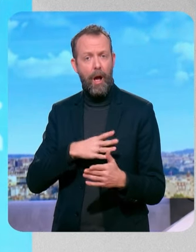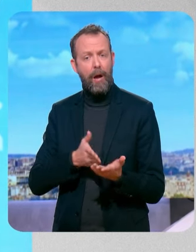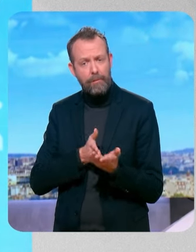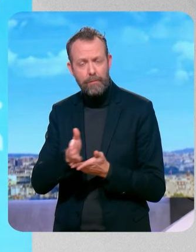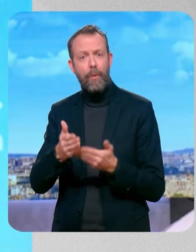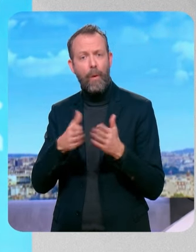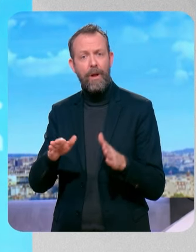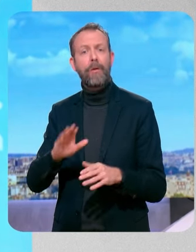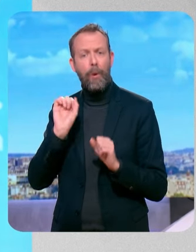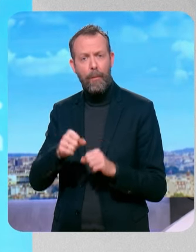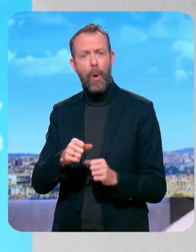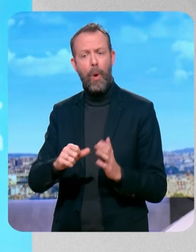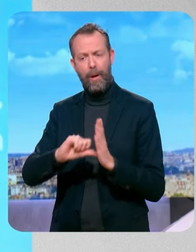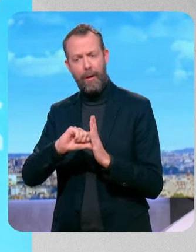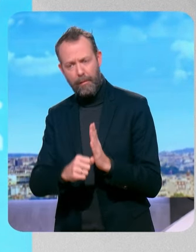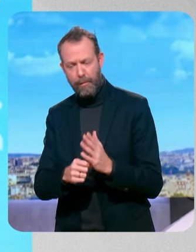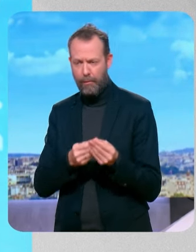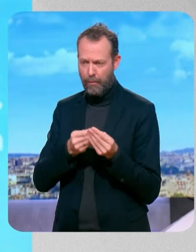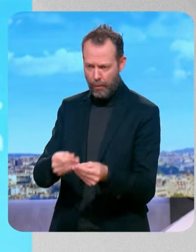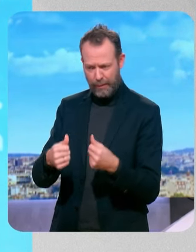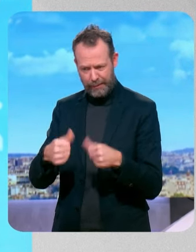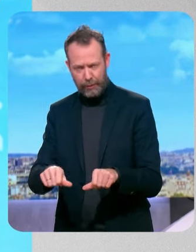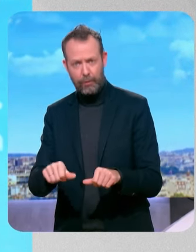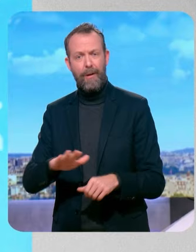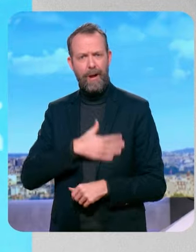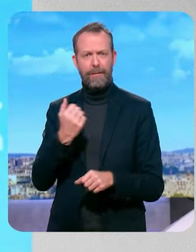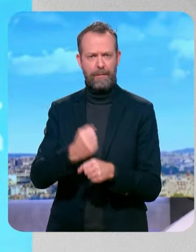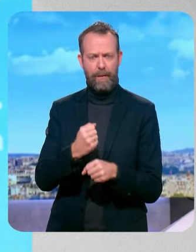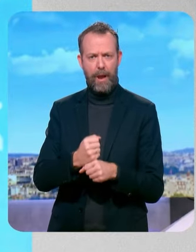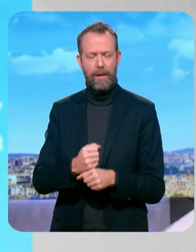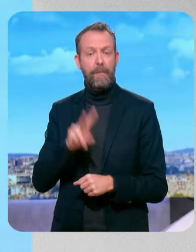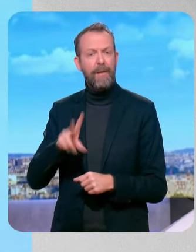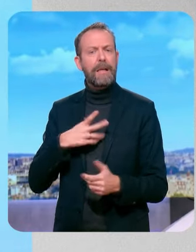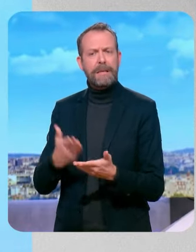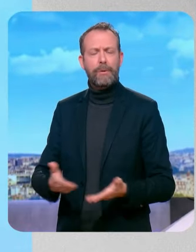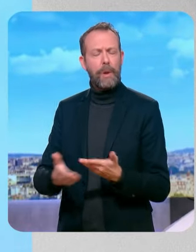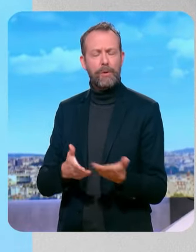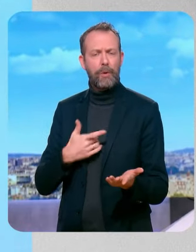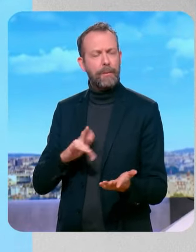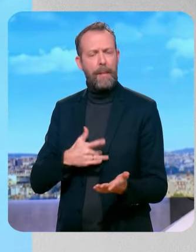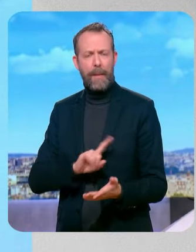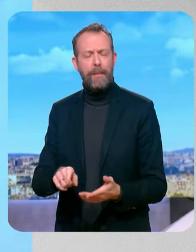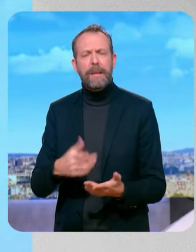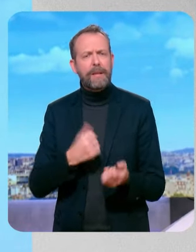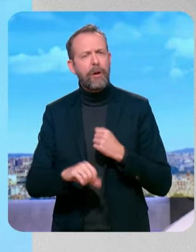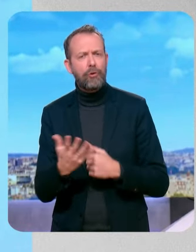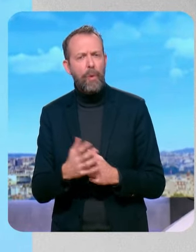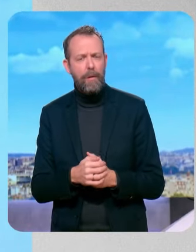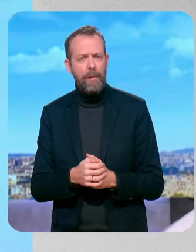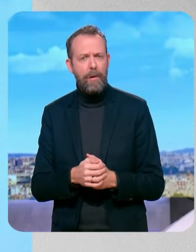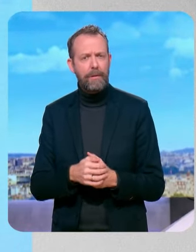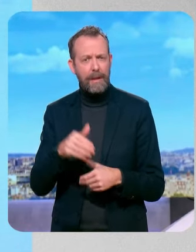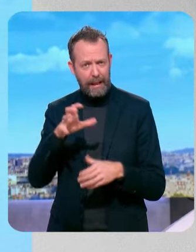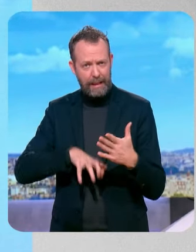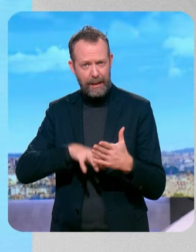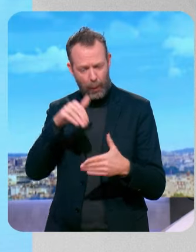régularisation par le travail. Mais je suis pas du tout satisfait de la situation. Et qu'est-ce qui vous dérange le plus? Parce que j'arrive pas à comprendre ce qui vous dérange le plus. C'est le contenu du